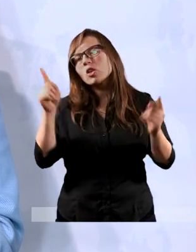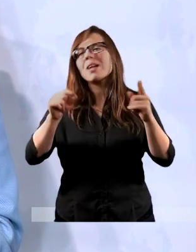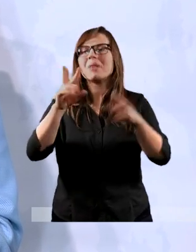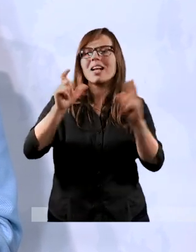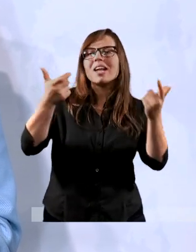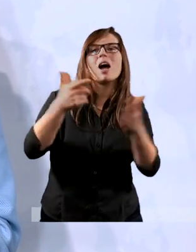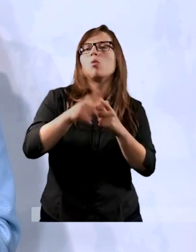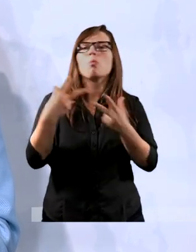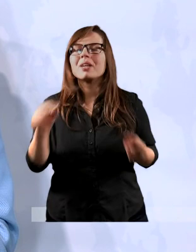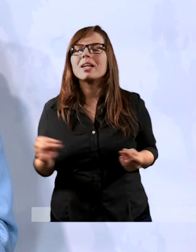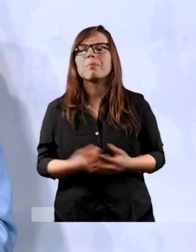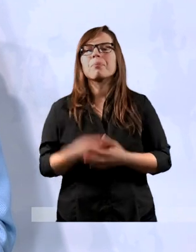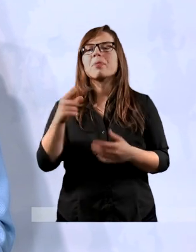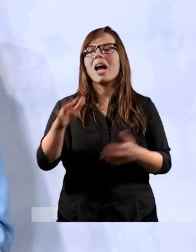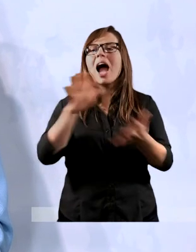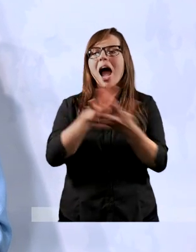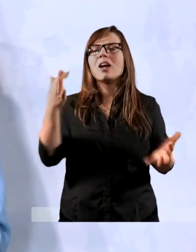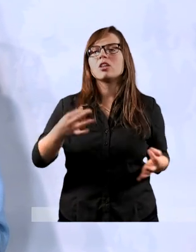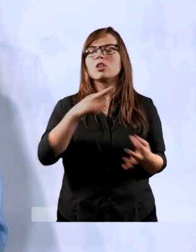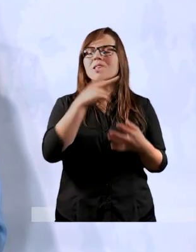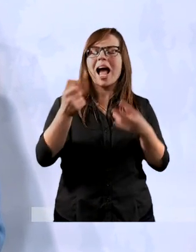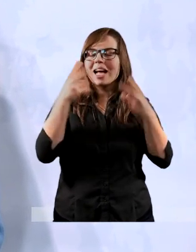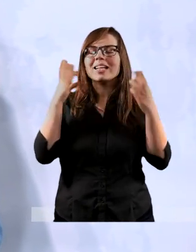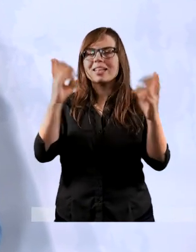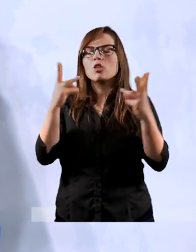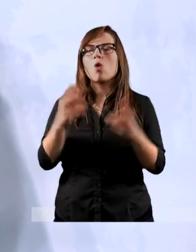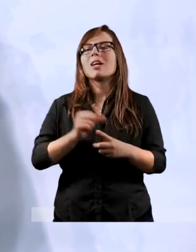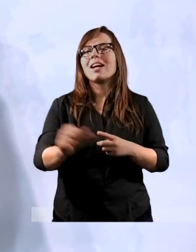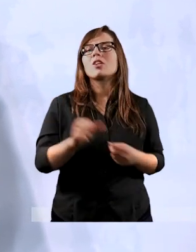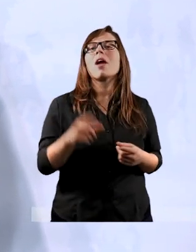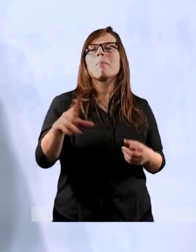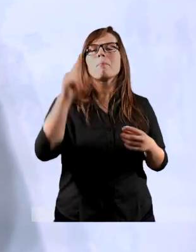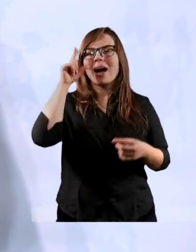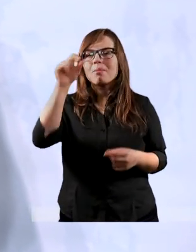I myślę, że to wychowanie charakteru dzisiaj jest najistotniejsze. Patrząc z